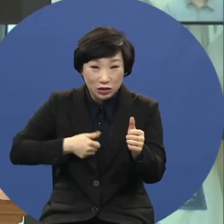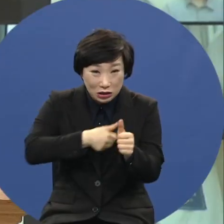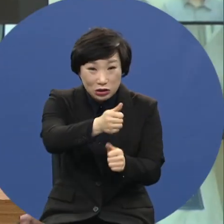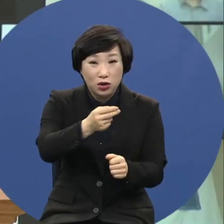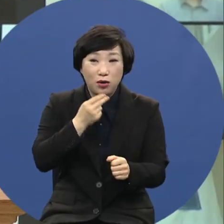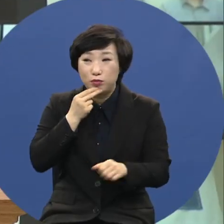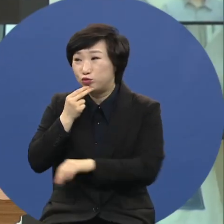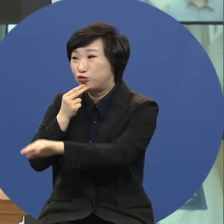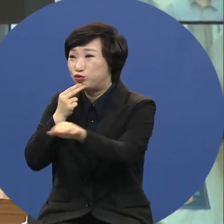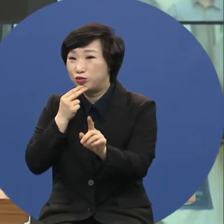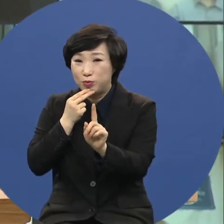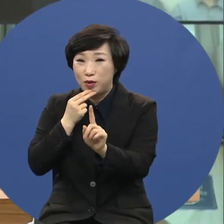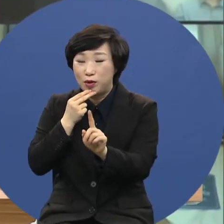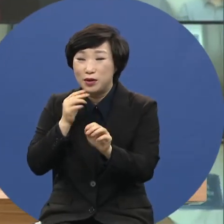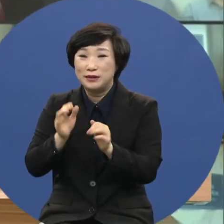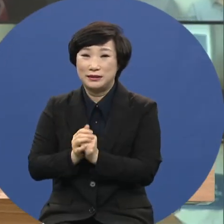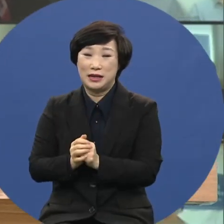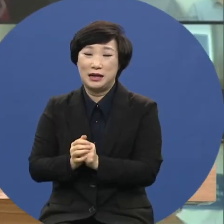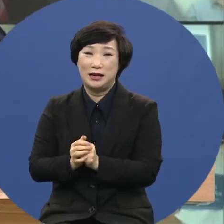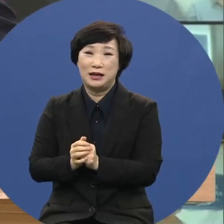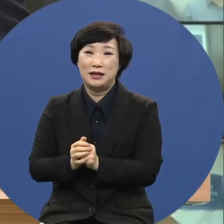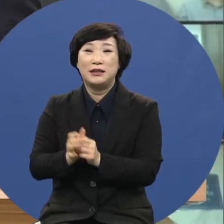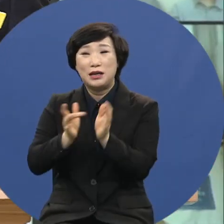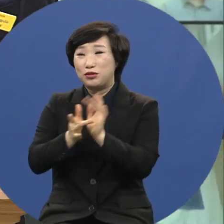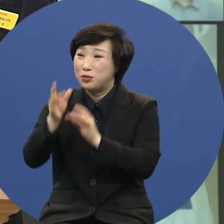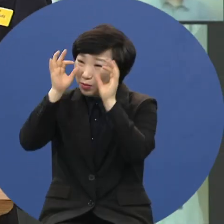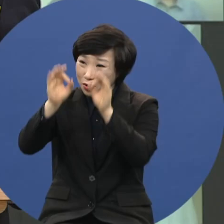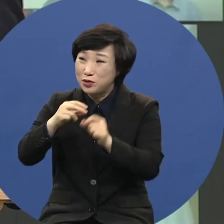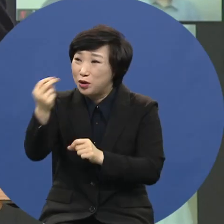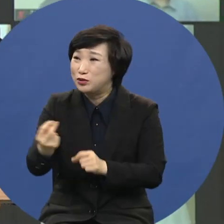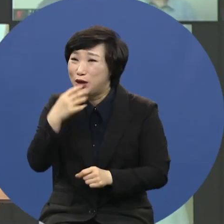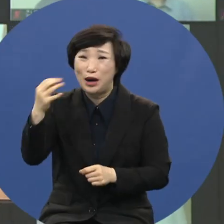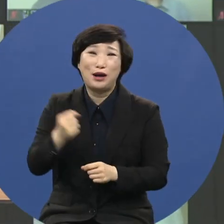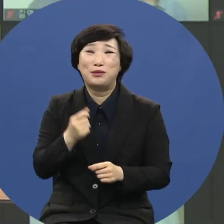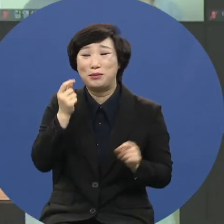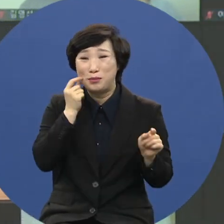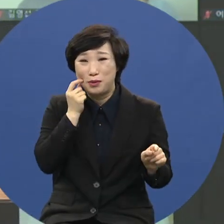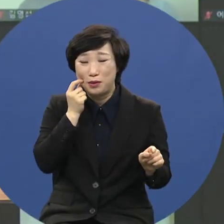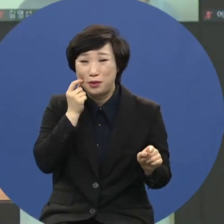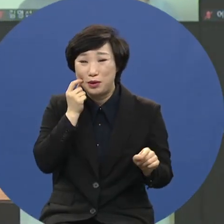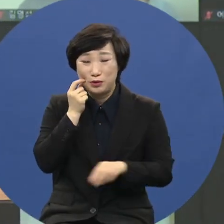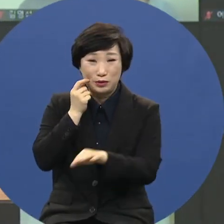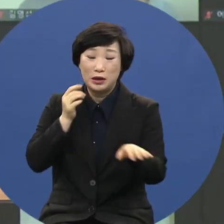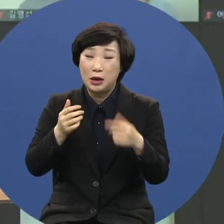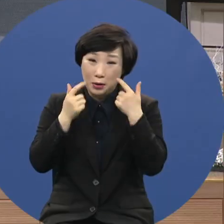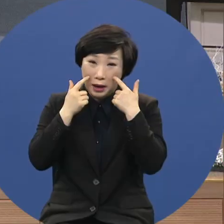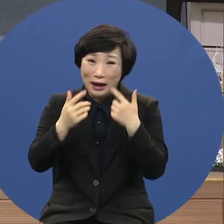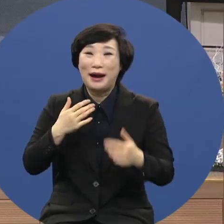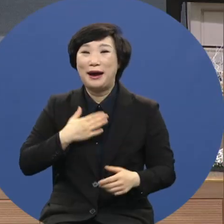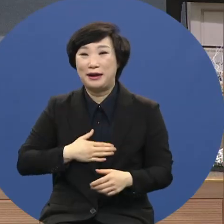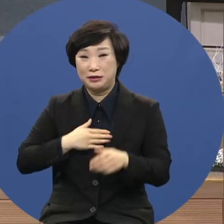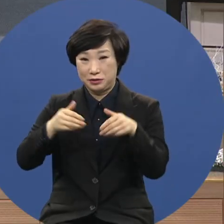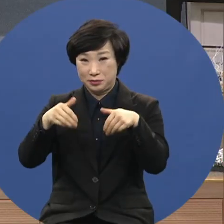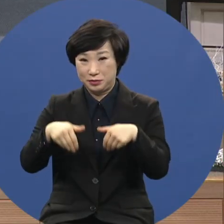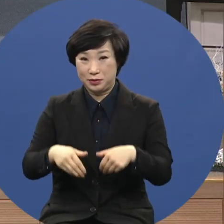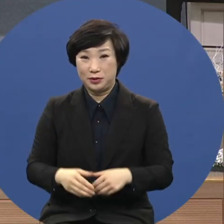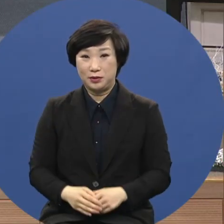결코 그를 보고 영생을 얻을 수 없다는 사실을 분명하게 깨달아야 합니다.